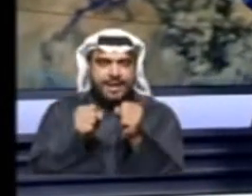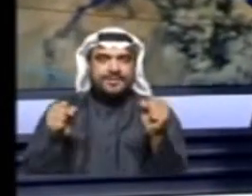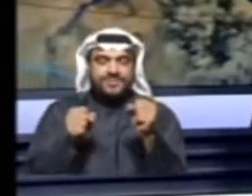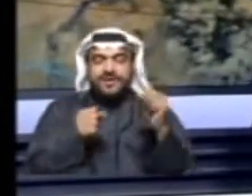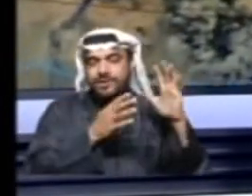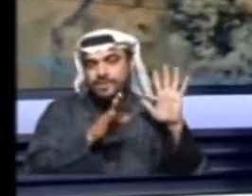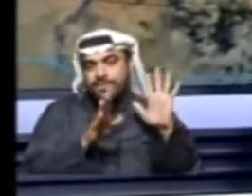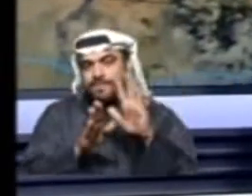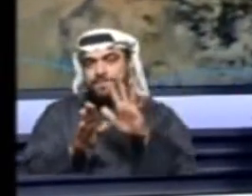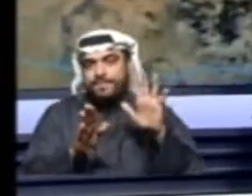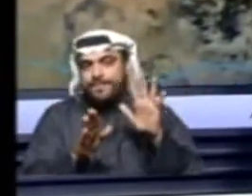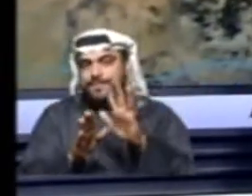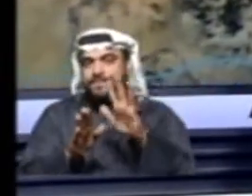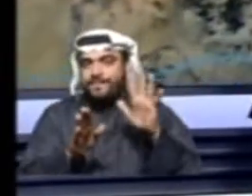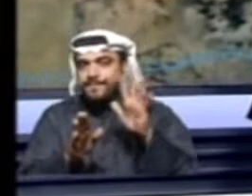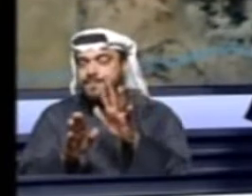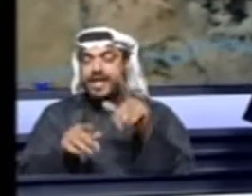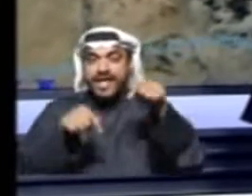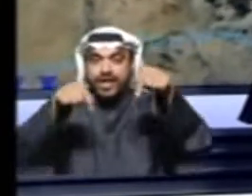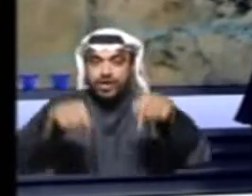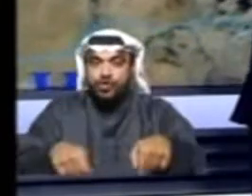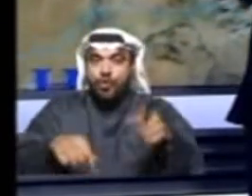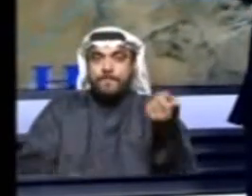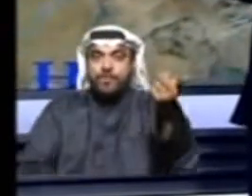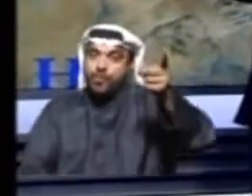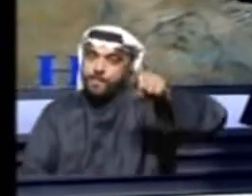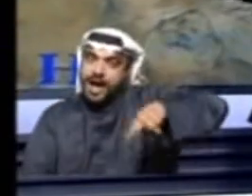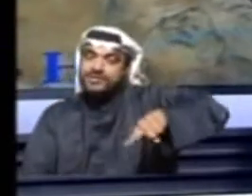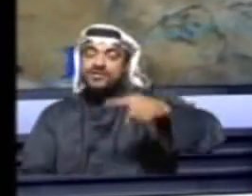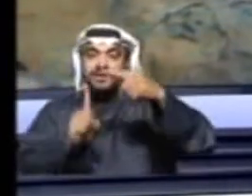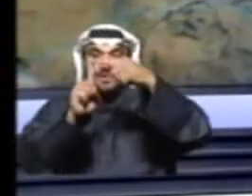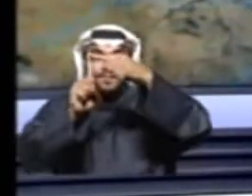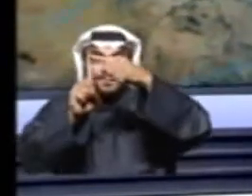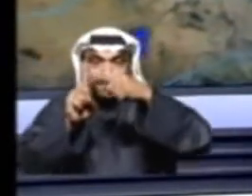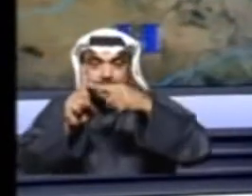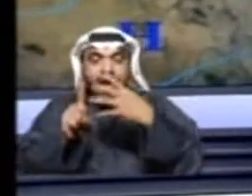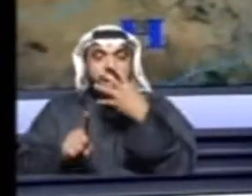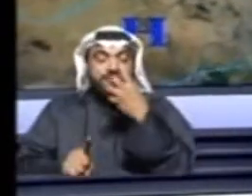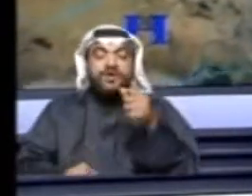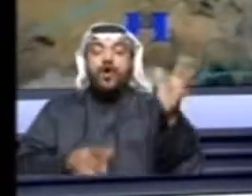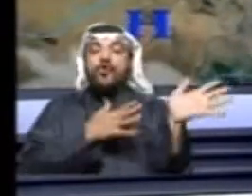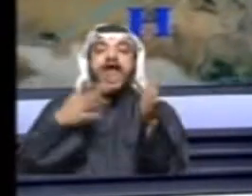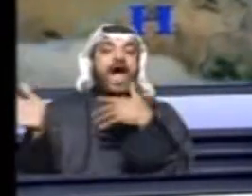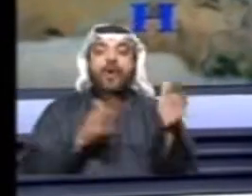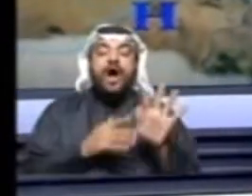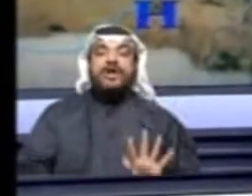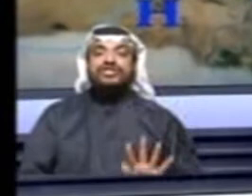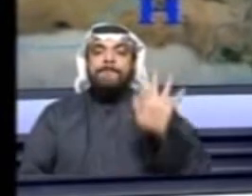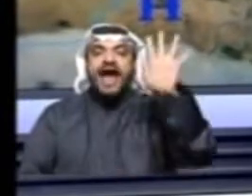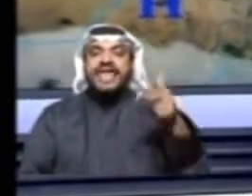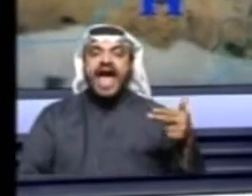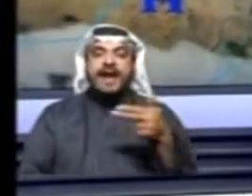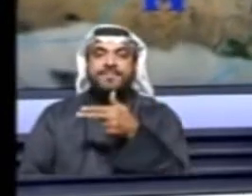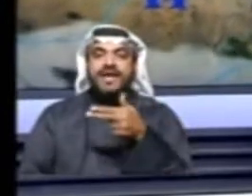امتداد مرتفع جوي مستمر معنا اليوم مباشر، وكذلك لعدة أيام مع رياح شمالية غربية، إلى حين